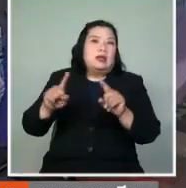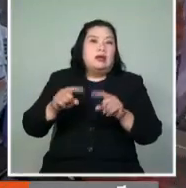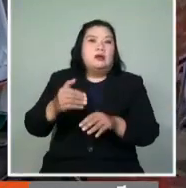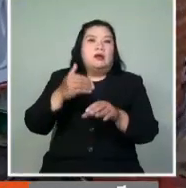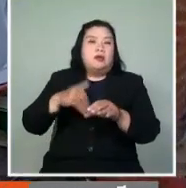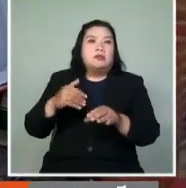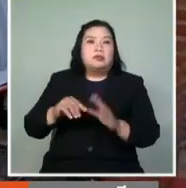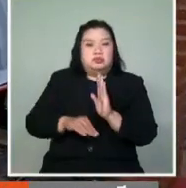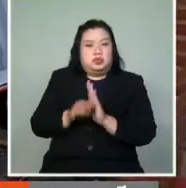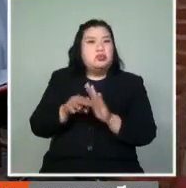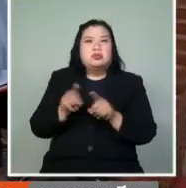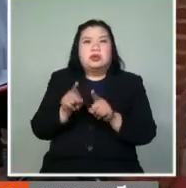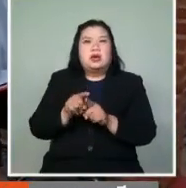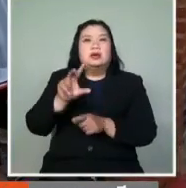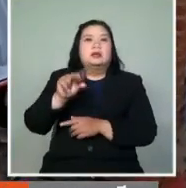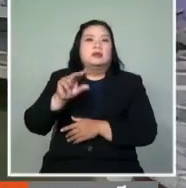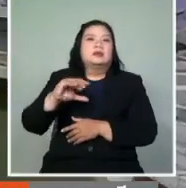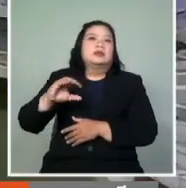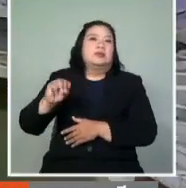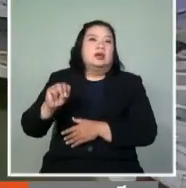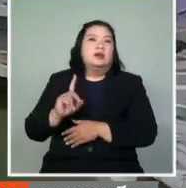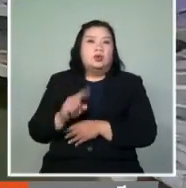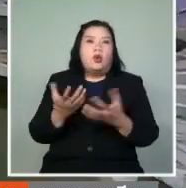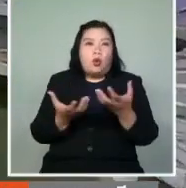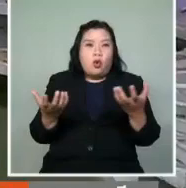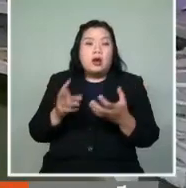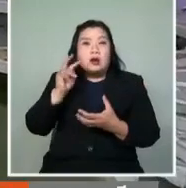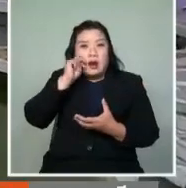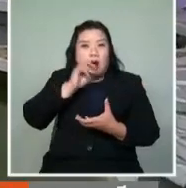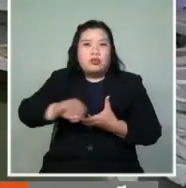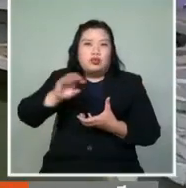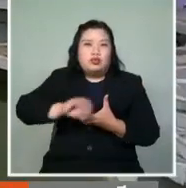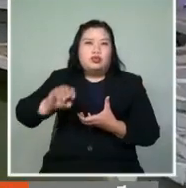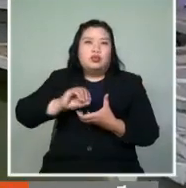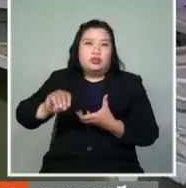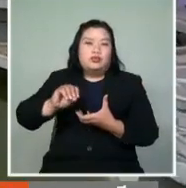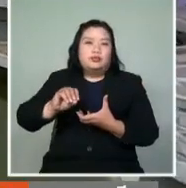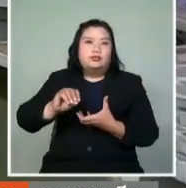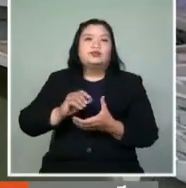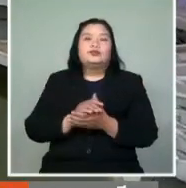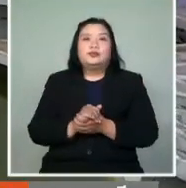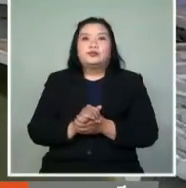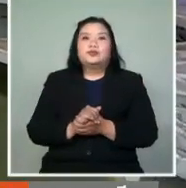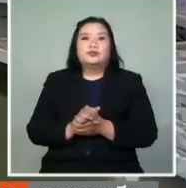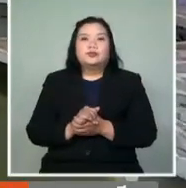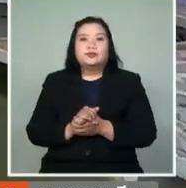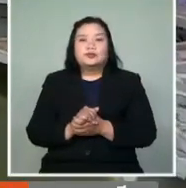ที่สูงกว่า30เซนติเมตรนะครับแบบนี้ก็เลยต้องรีบนำเครื่องสูบน้ำขนาดใหญ่มาเร่งสูบน้ำระบายออกอย่างต่อเนื่อง